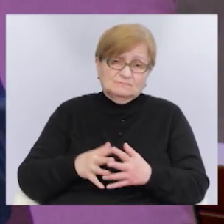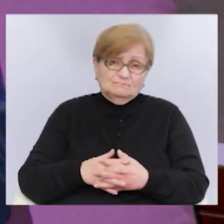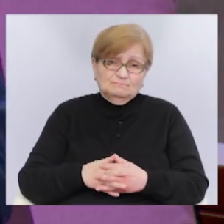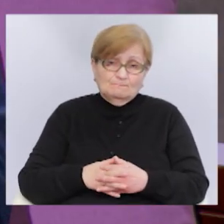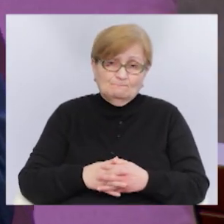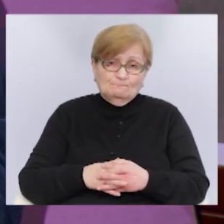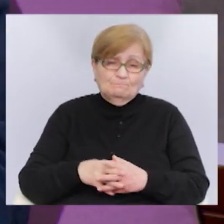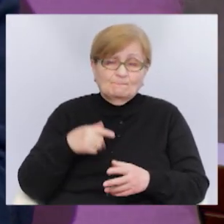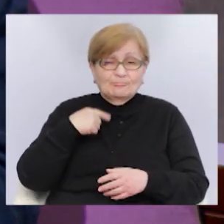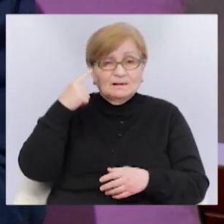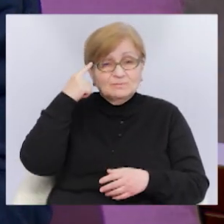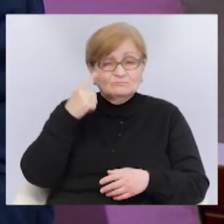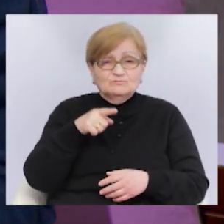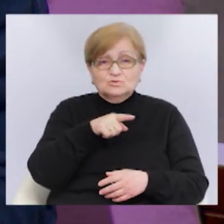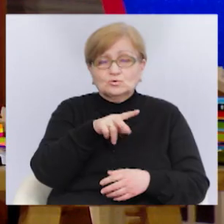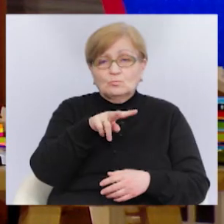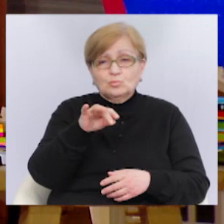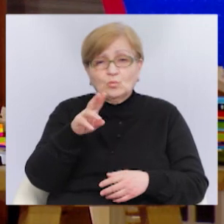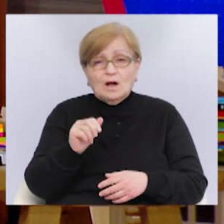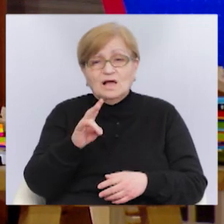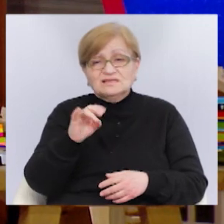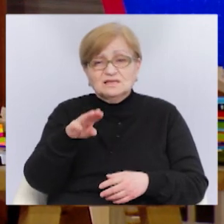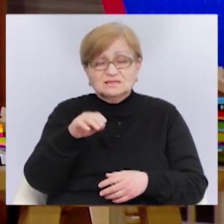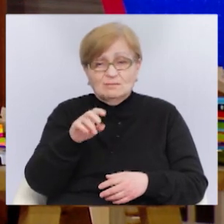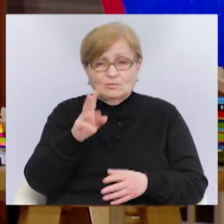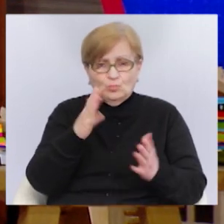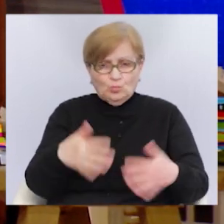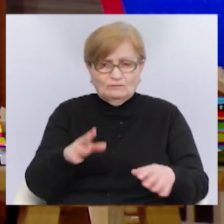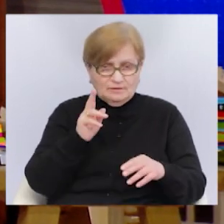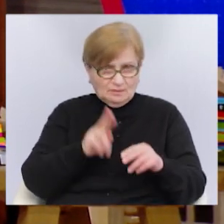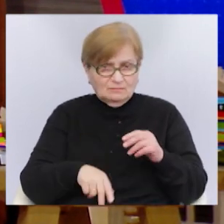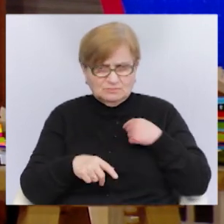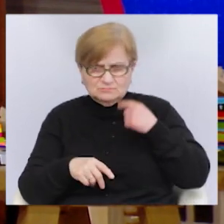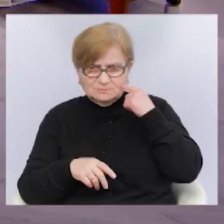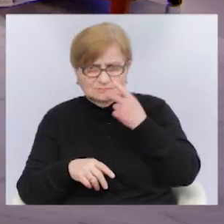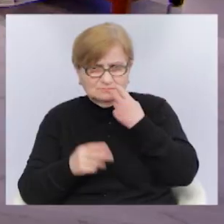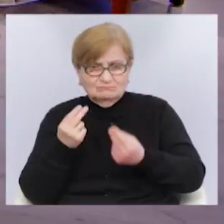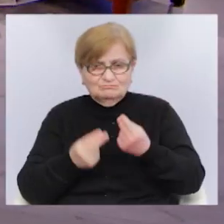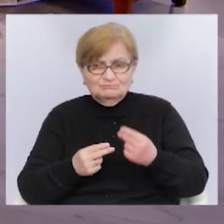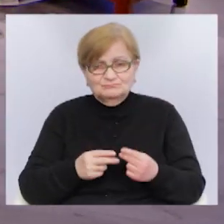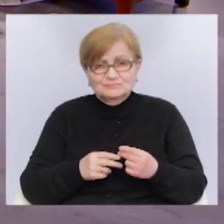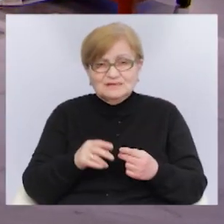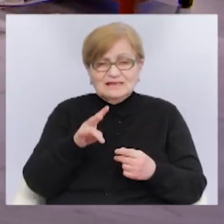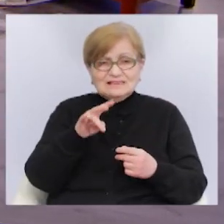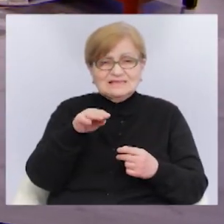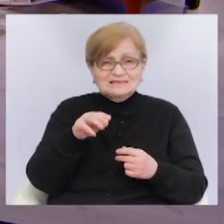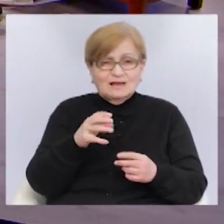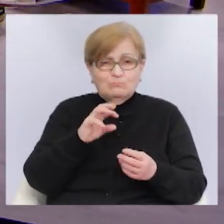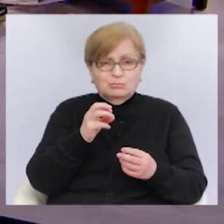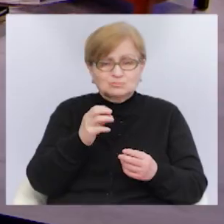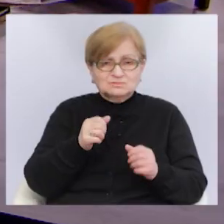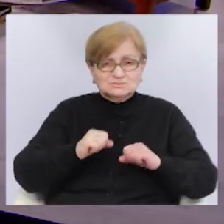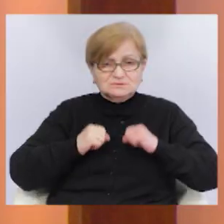გხდებოდეს. მე გონია ლუკამ და ნიტამ ამასობაში რაღაცა აბა დაასრულეთ და ნიტა ცდილობს, რომ აი ეს ბურთი,